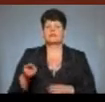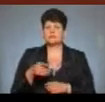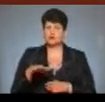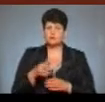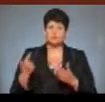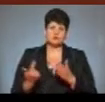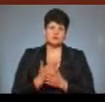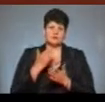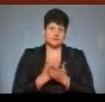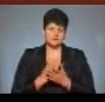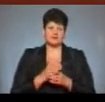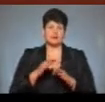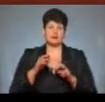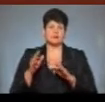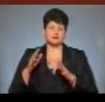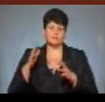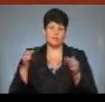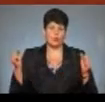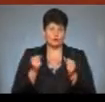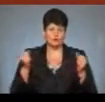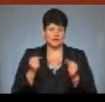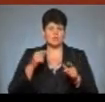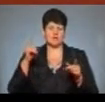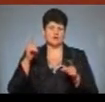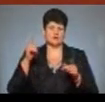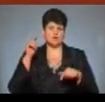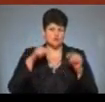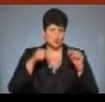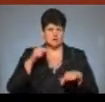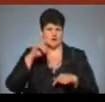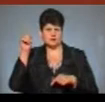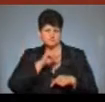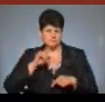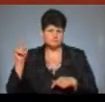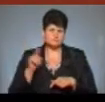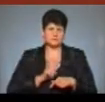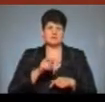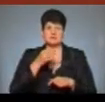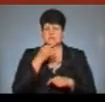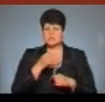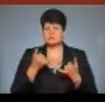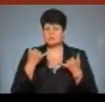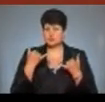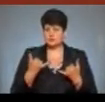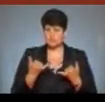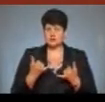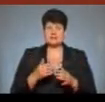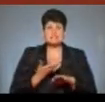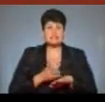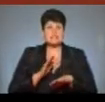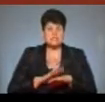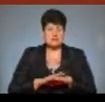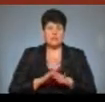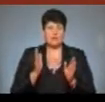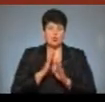Тернопільщину знову йде хвиля похолодання з грозами, шквалами, місцями ймовірний грант, повідомила нам сьогодні метеоролог Оксана Софінська. Складні погодні умови